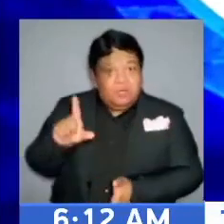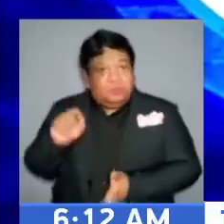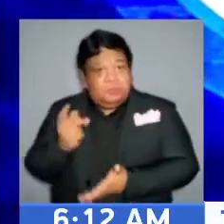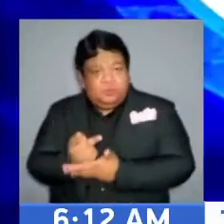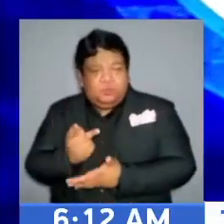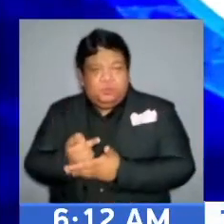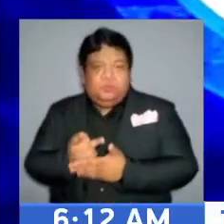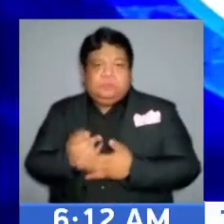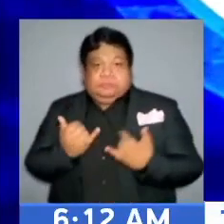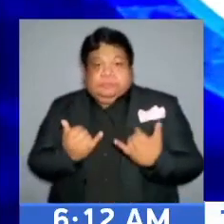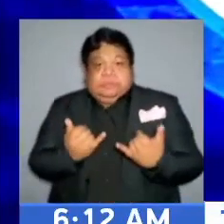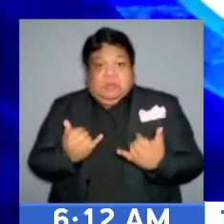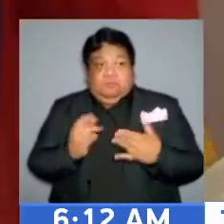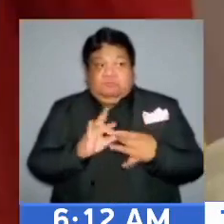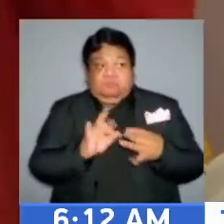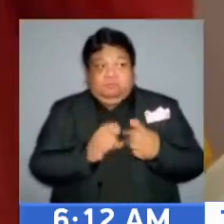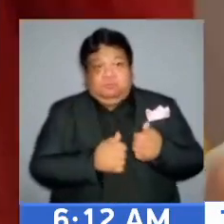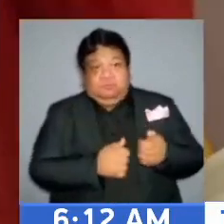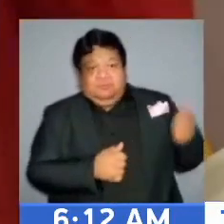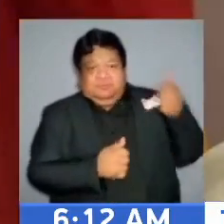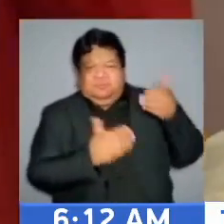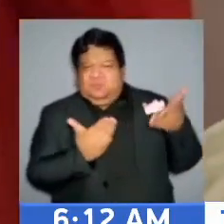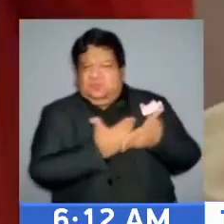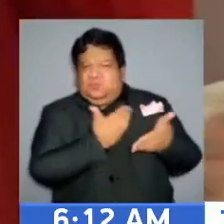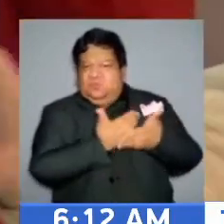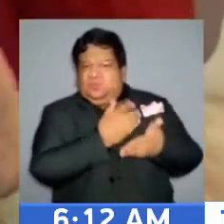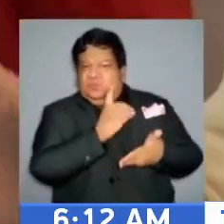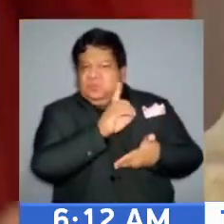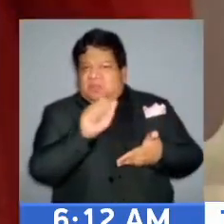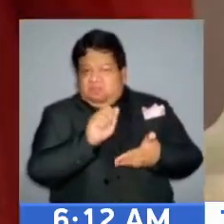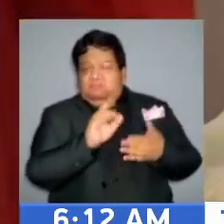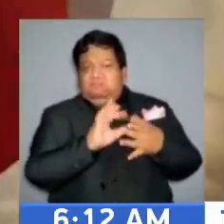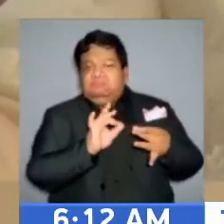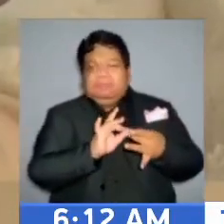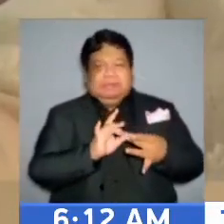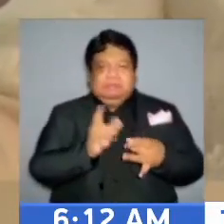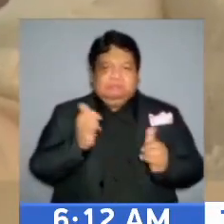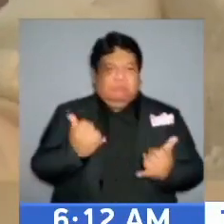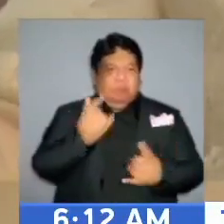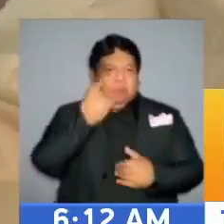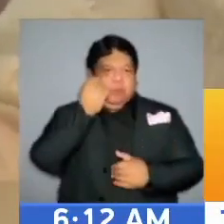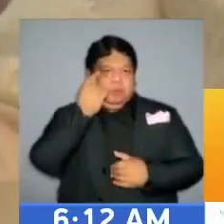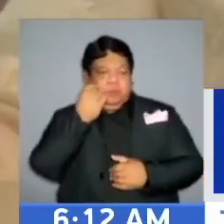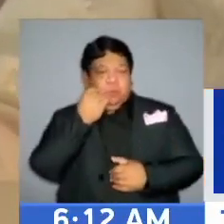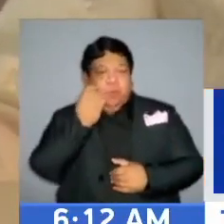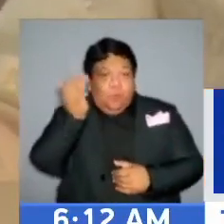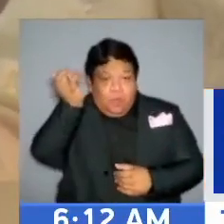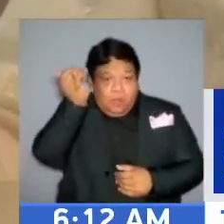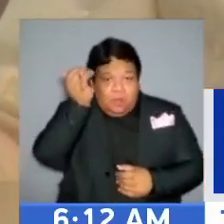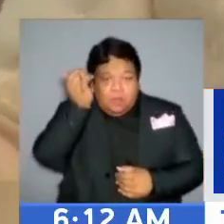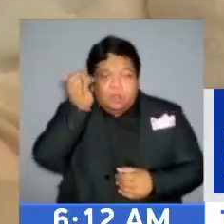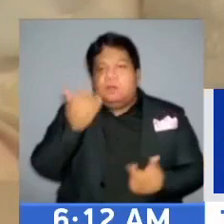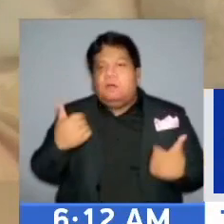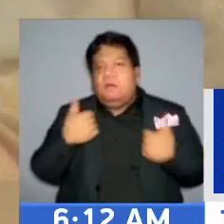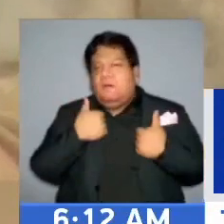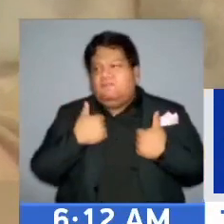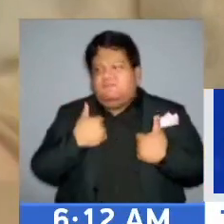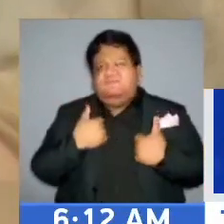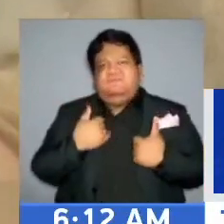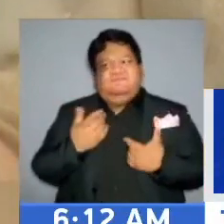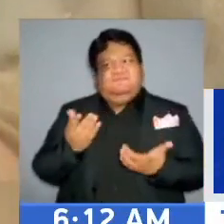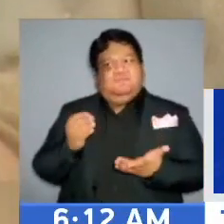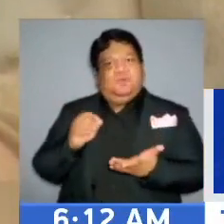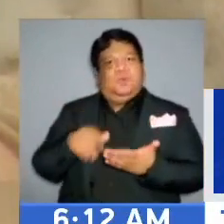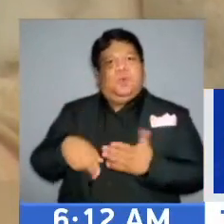Laurel Jr. Sabi ni Laurel, kabilang sa mga dahilan nito ay ang naitalang 15-year high sa presyo ng bigas sa